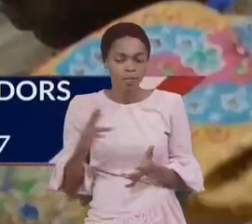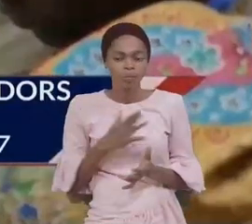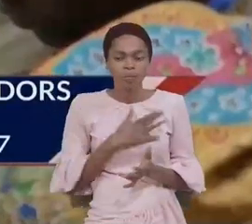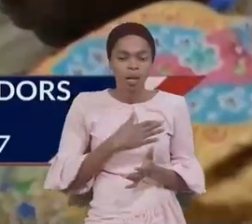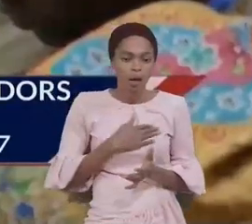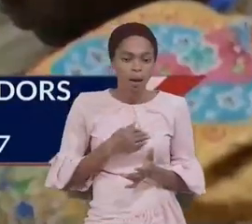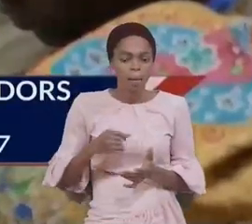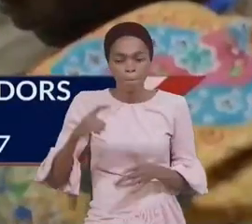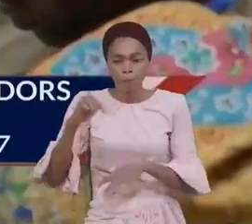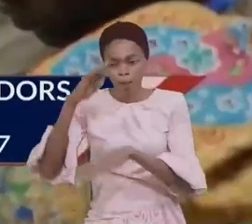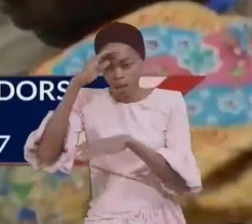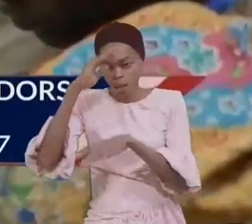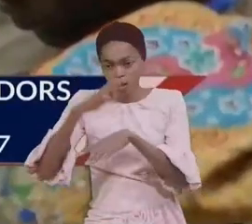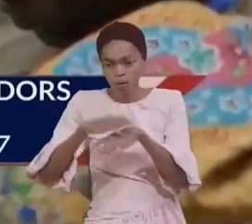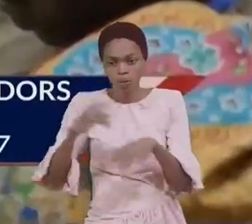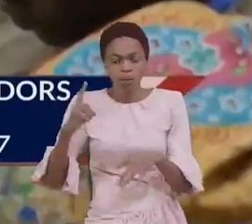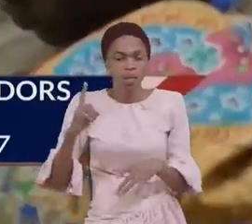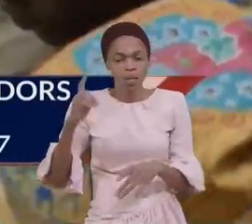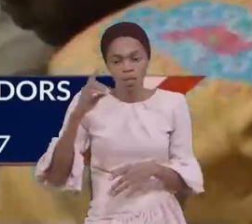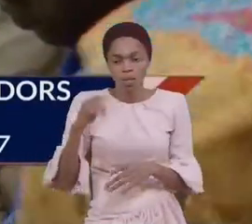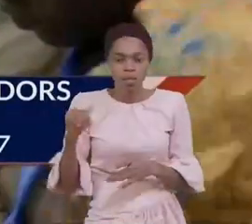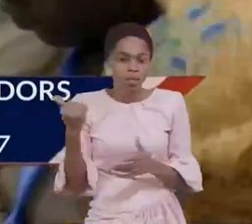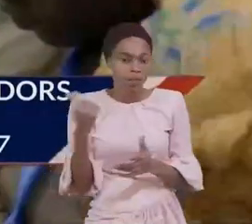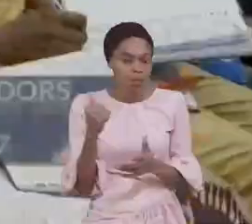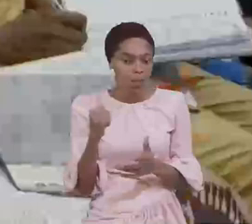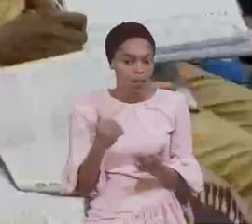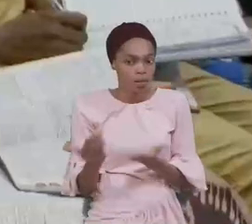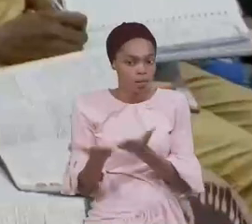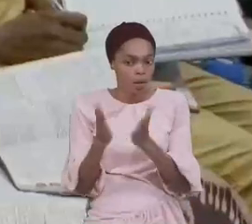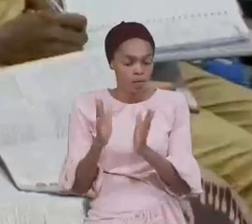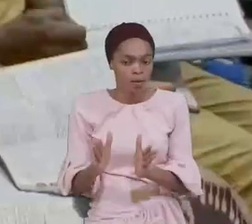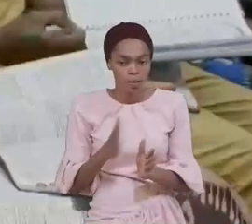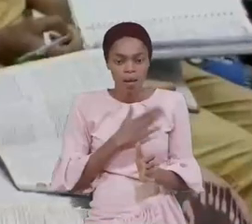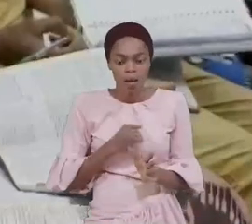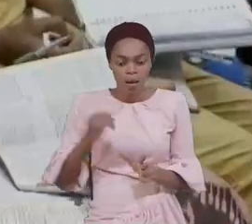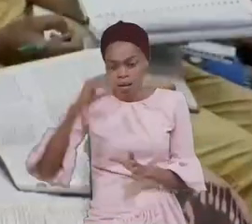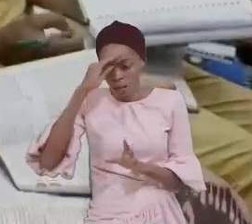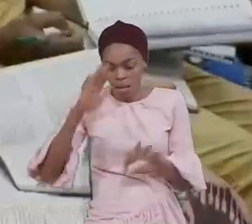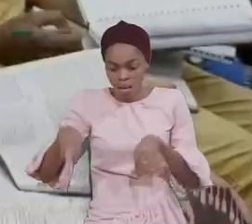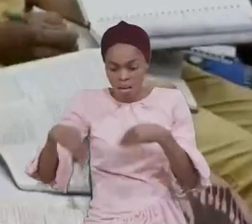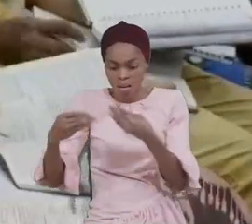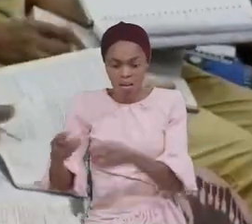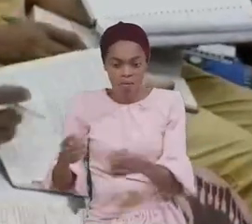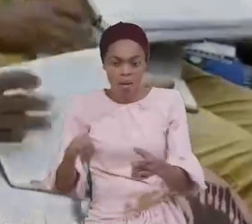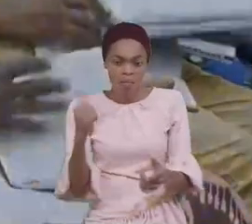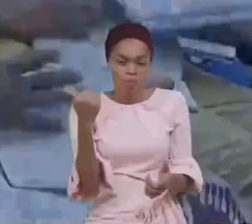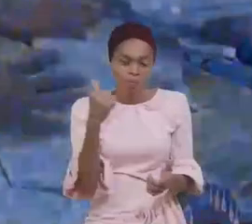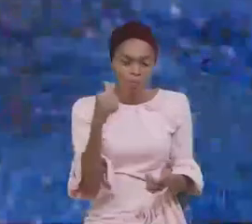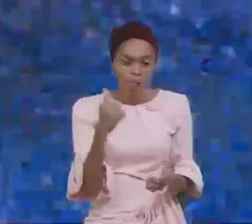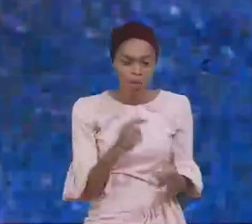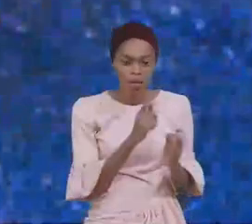appela 10 de ses serviteurs, leur donna 10 mines et leur